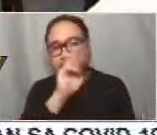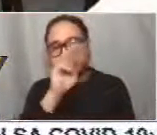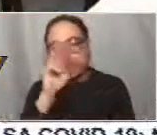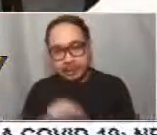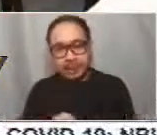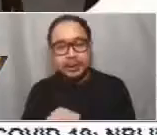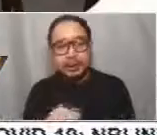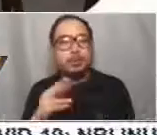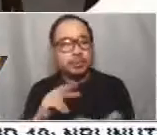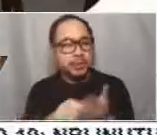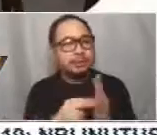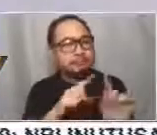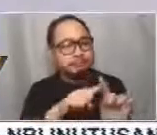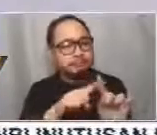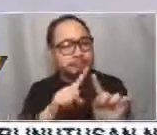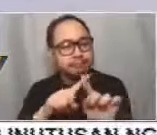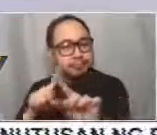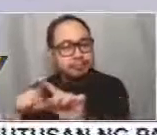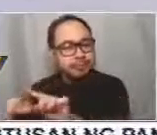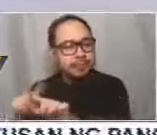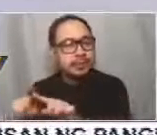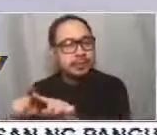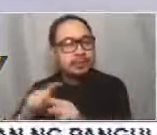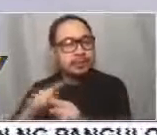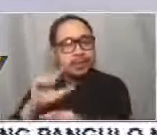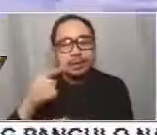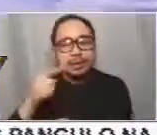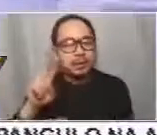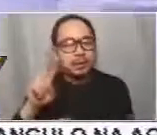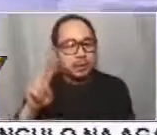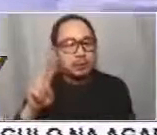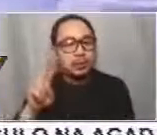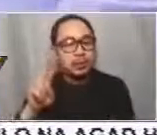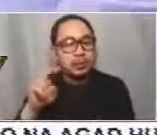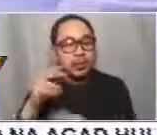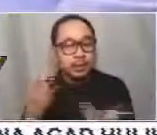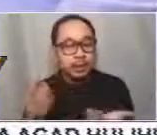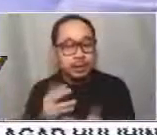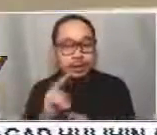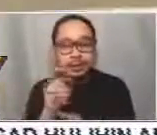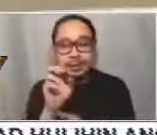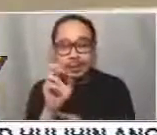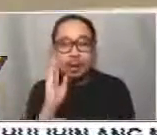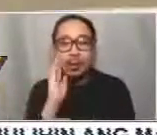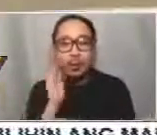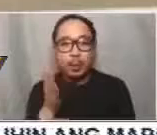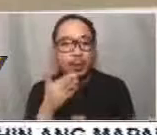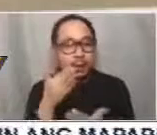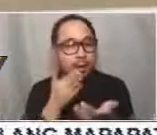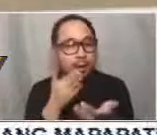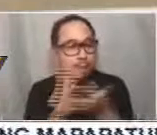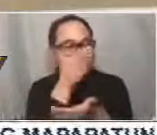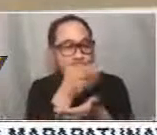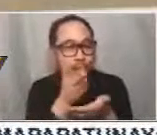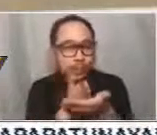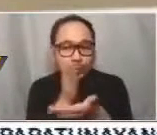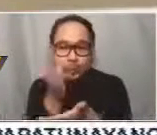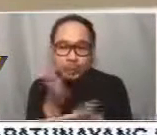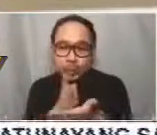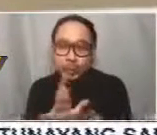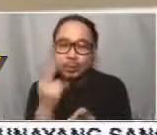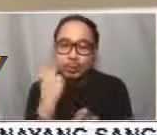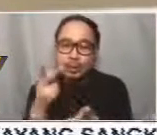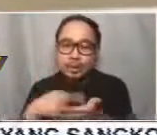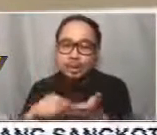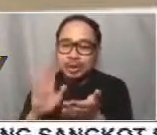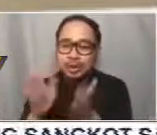ipatutupad simula sa susunod na buwan, igagalang anya ito ng Metro Manila Mayors. We trust the wisdom of the IATF and